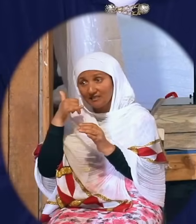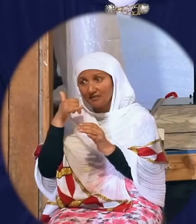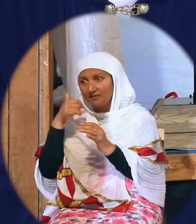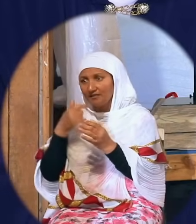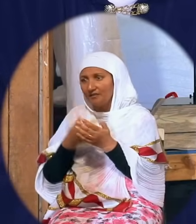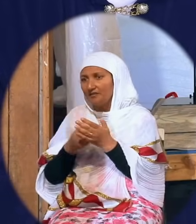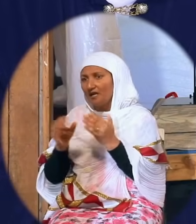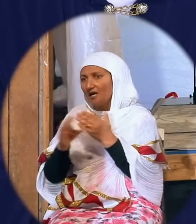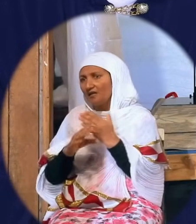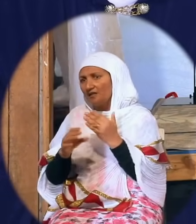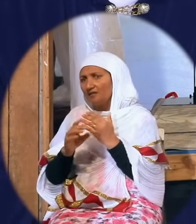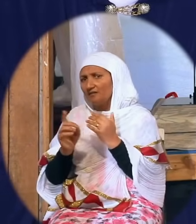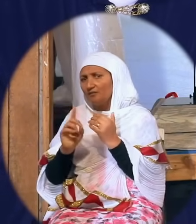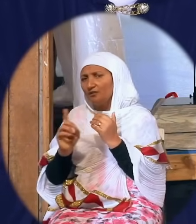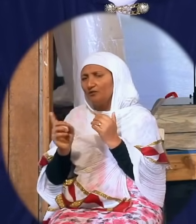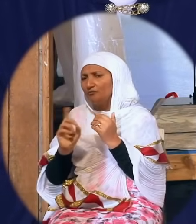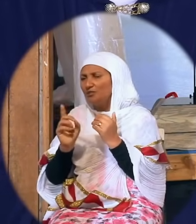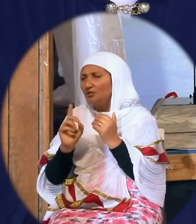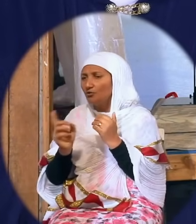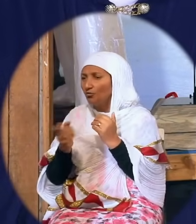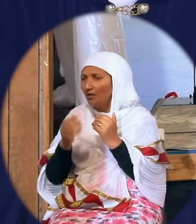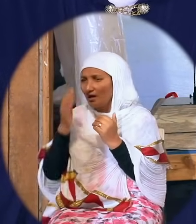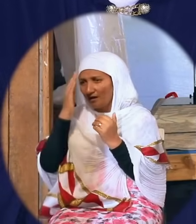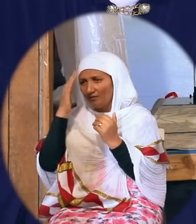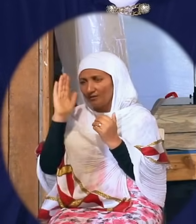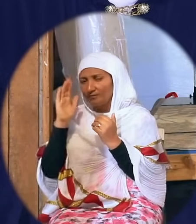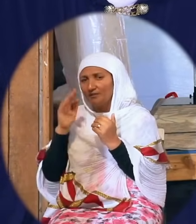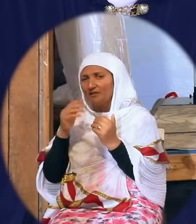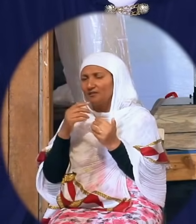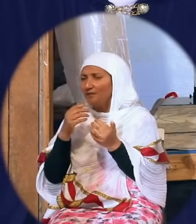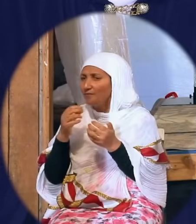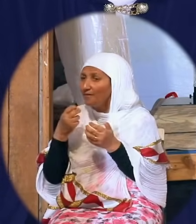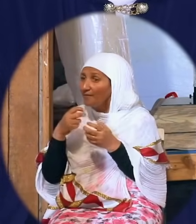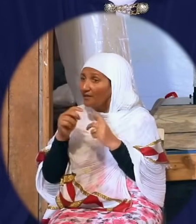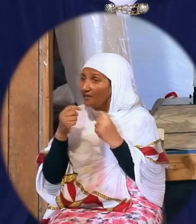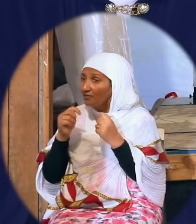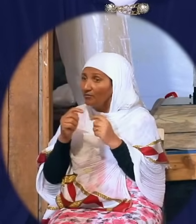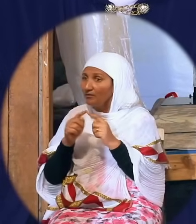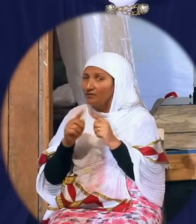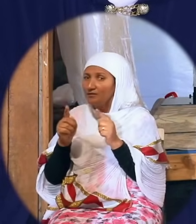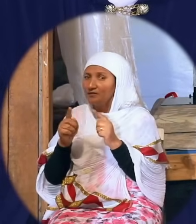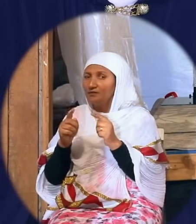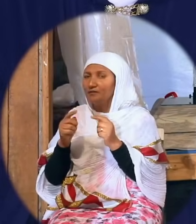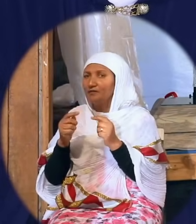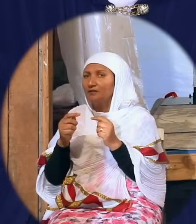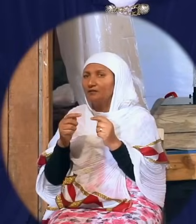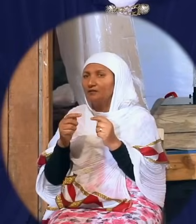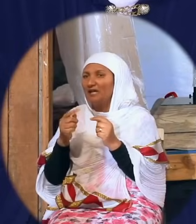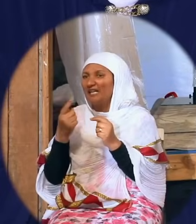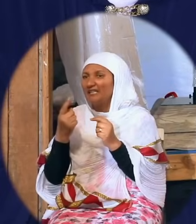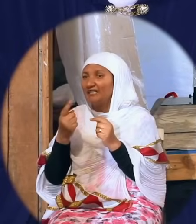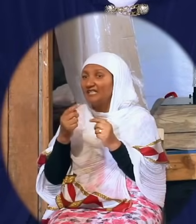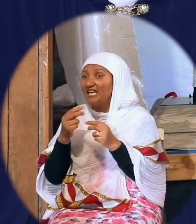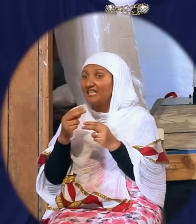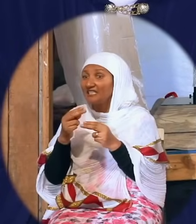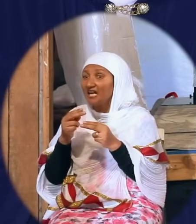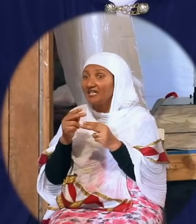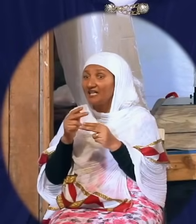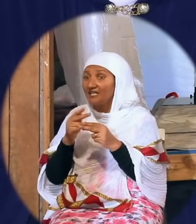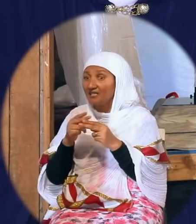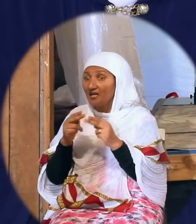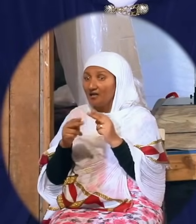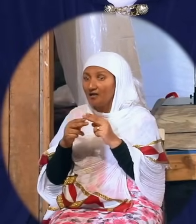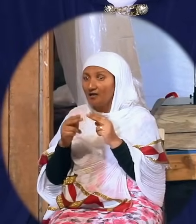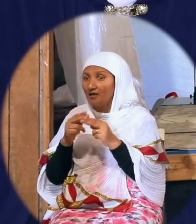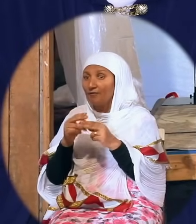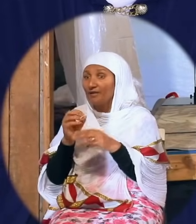ሀገር ምን ልማዱ ምን እንደሆነ ግን ሳይንቲፊካሊም ራሱ የሚመከረው አንደኛ ደረጃ ከመጨረሱ በፊት ልጅ ምንም አይነት ስልክ ሊኖረው